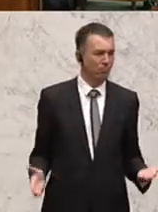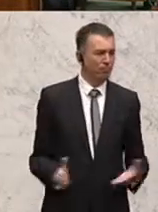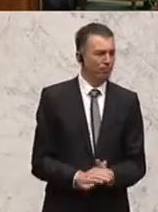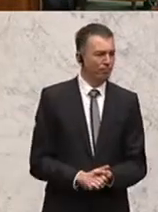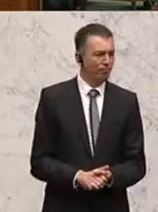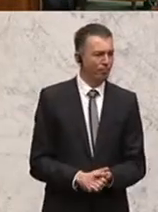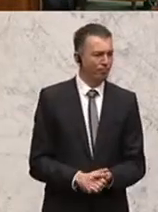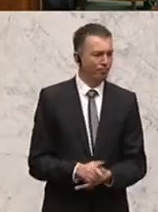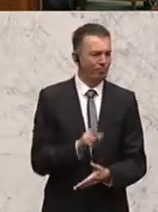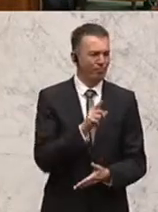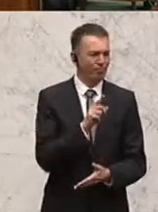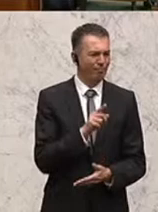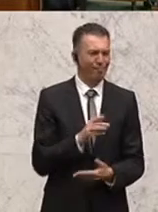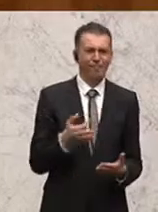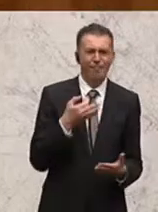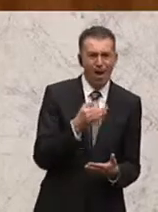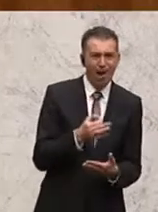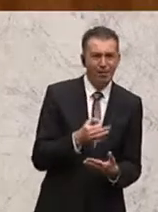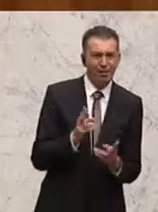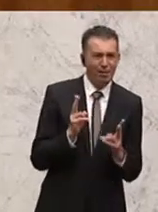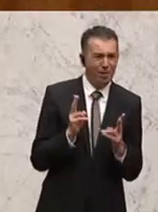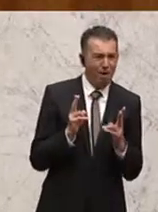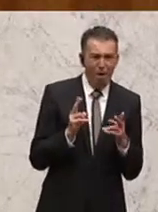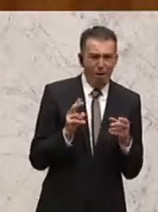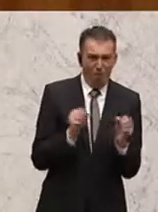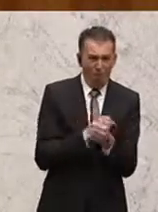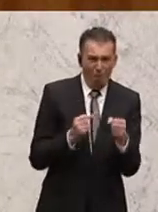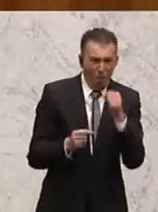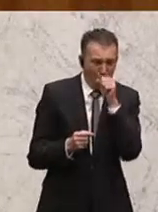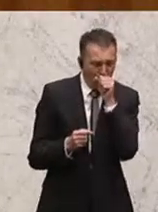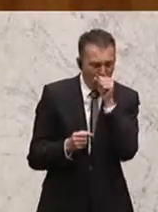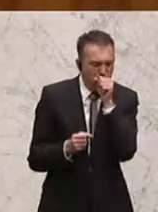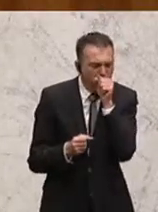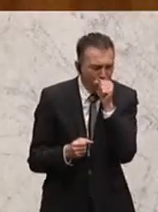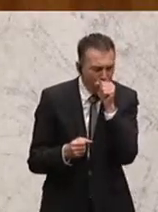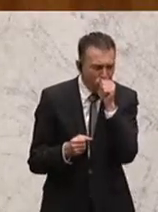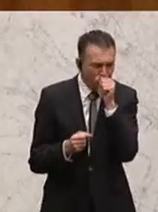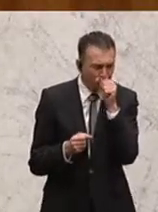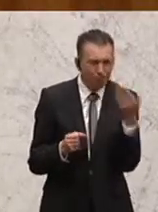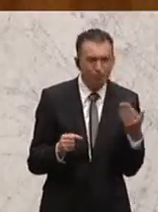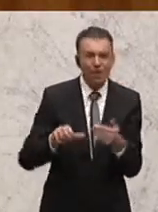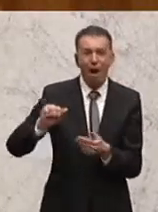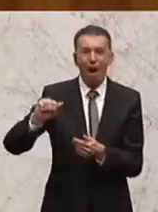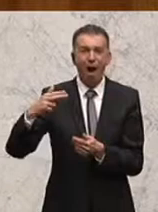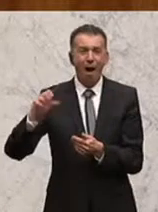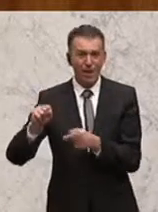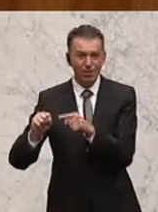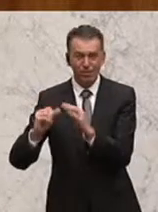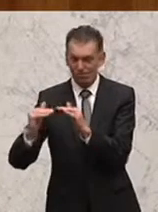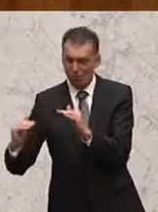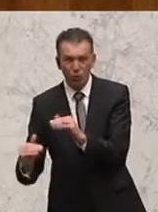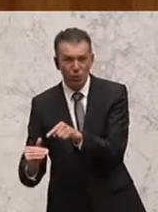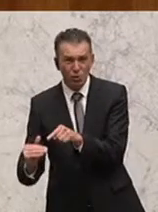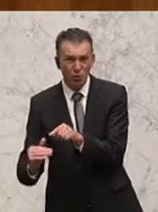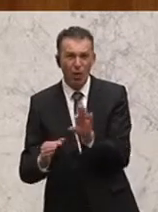Herren, ein bisschen schwanger sein, das wird sich nicht spielen. Also entweder haben wir die AHS-Unterstufe